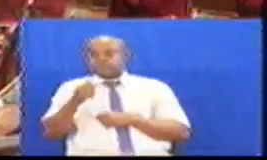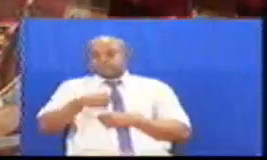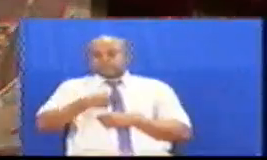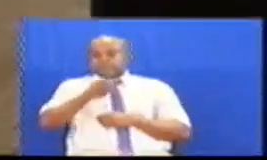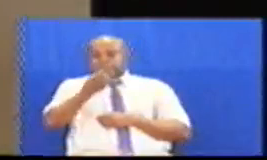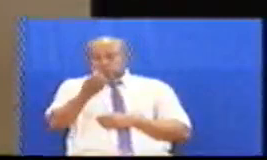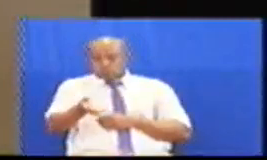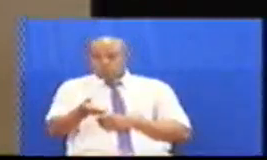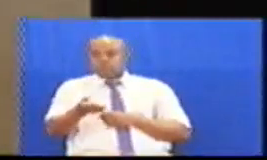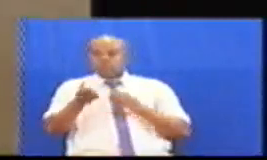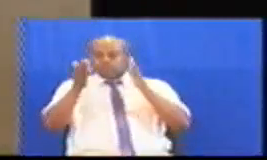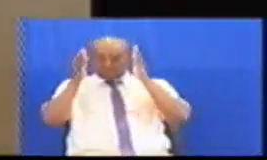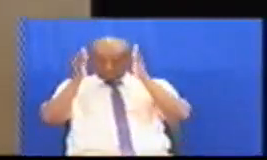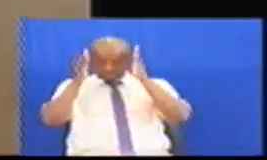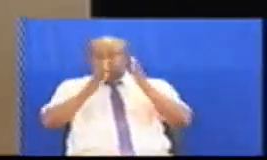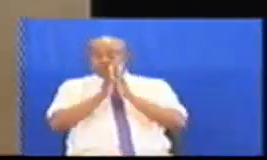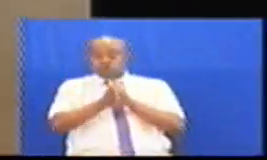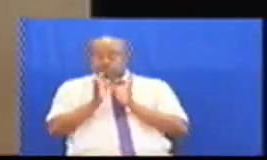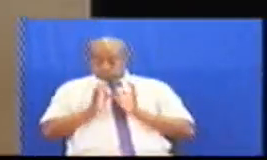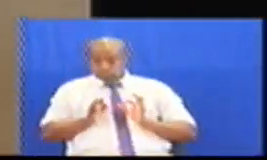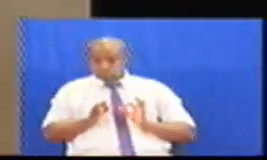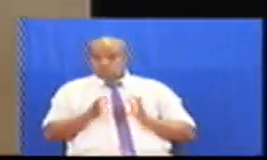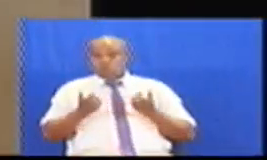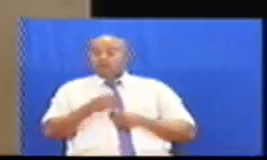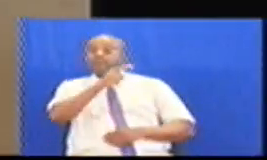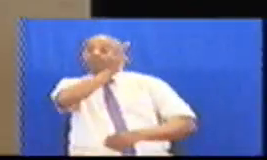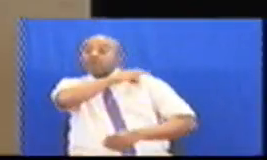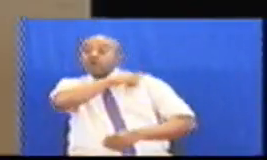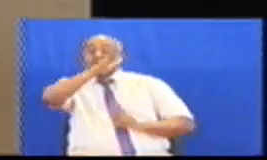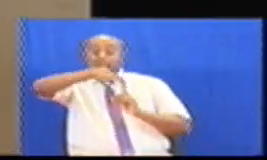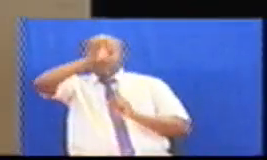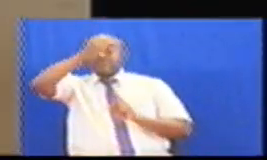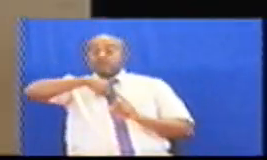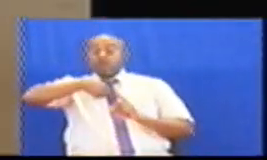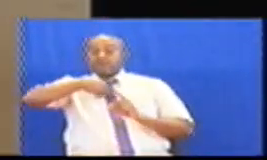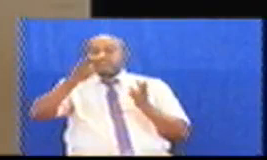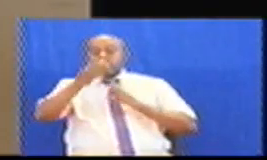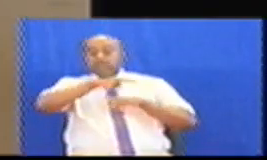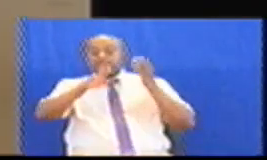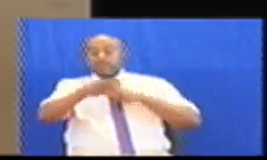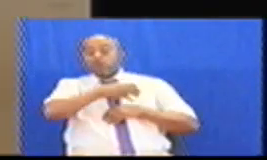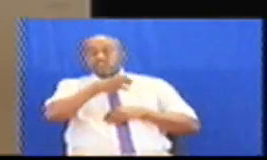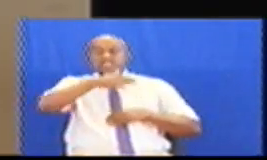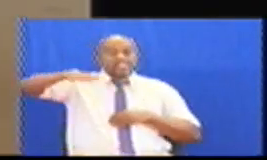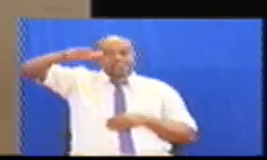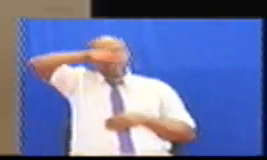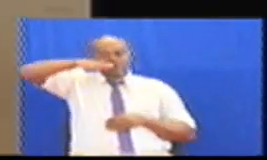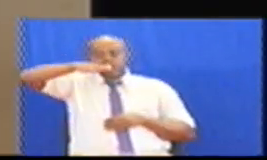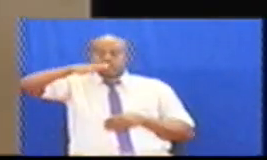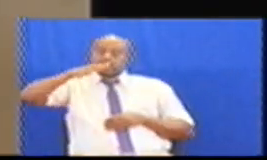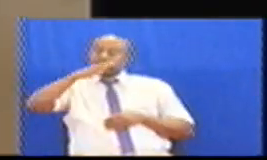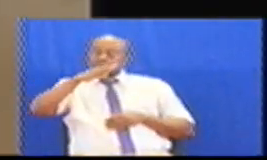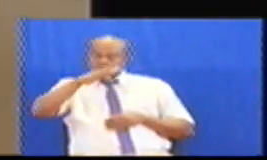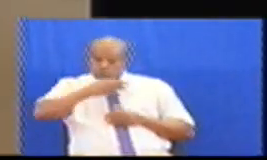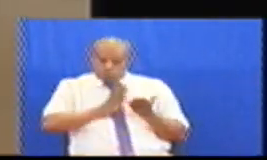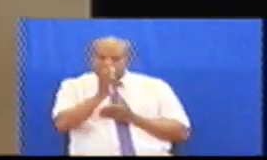upinzani bungeni Mheshimiwa Freeman Aikaeli Mboye kwa kuniteua kuwa naibu waziri kivuli wa Katiba na Sheria. Mheshimiwa